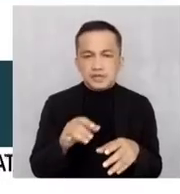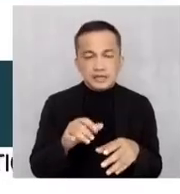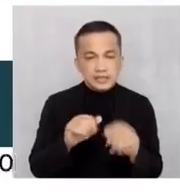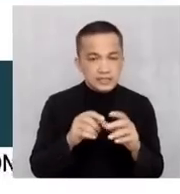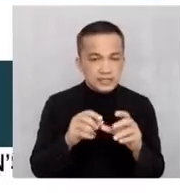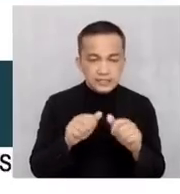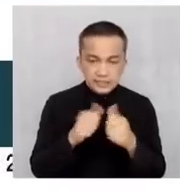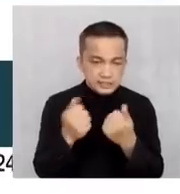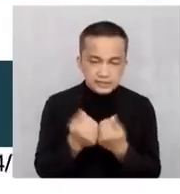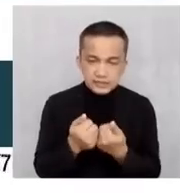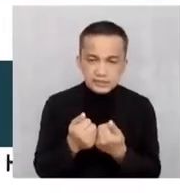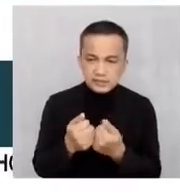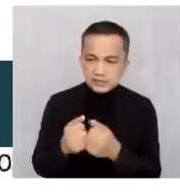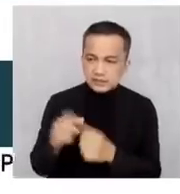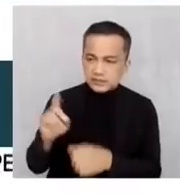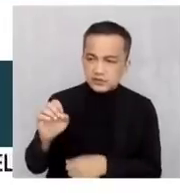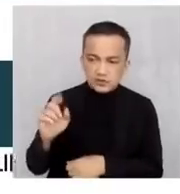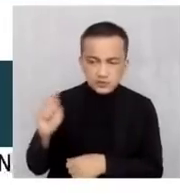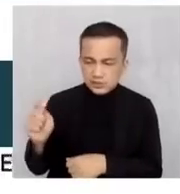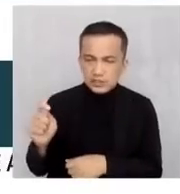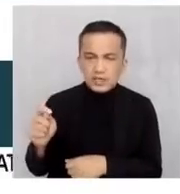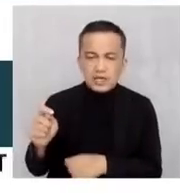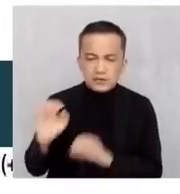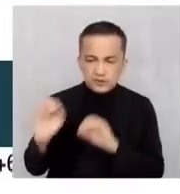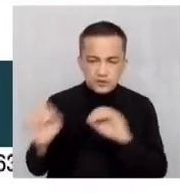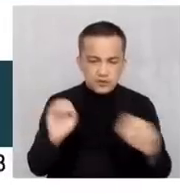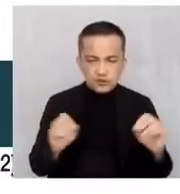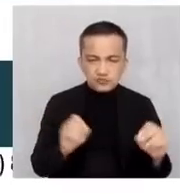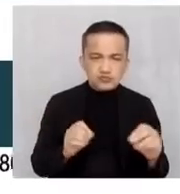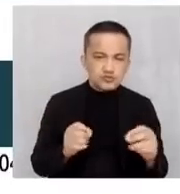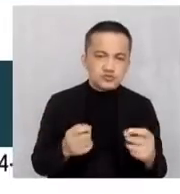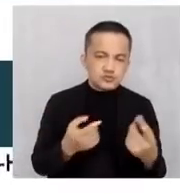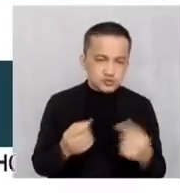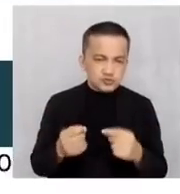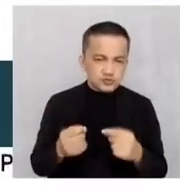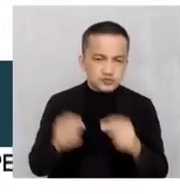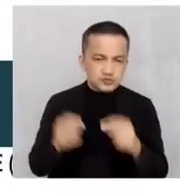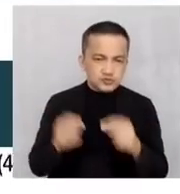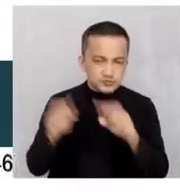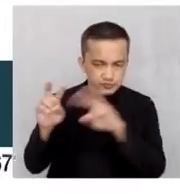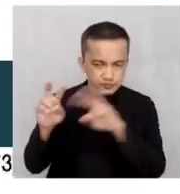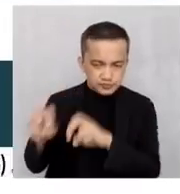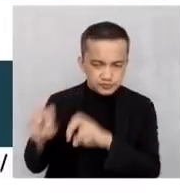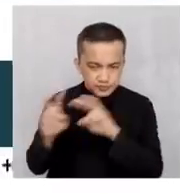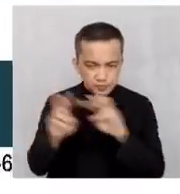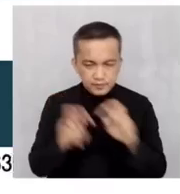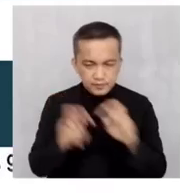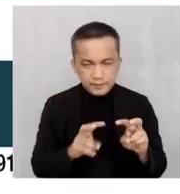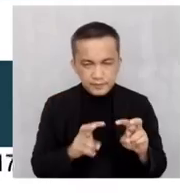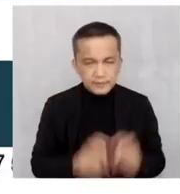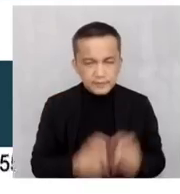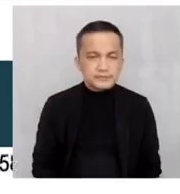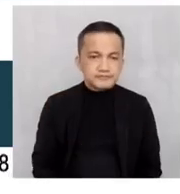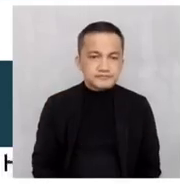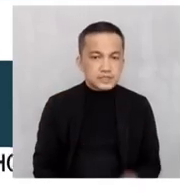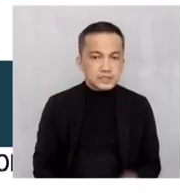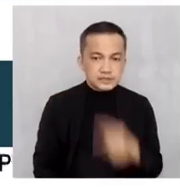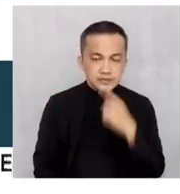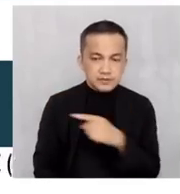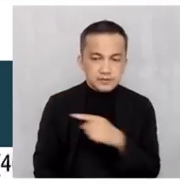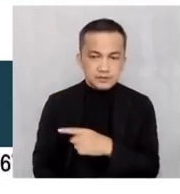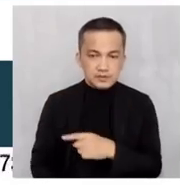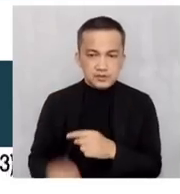own investigation. Sinabi na rin po nila yan. They will be conducting their own investigation. Sinabi po nila ito sa pamamagitan ng pag-release